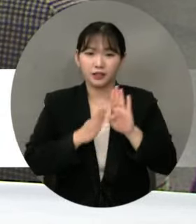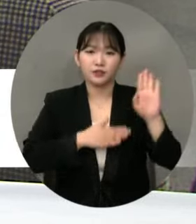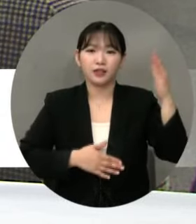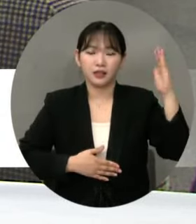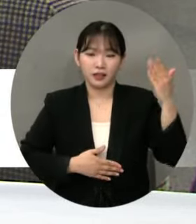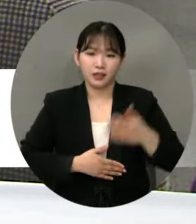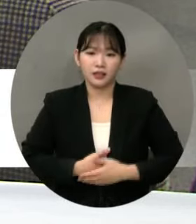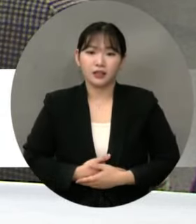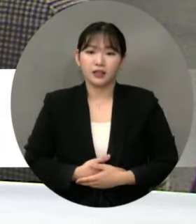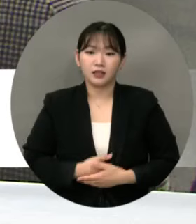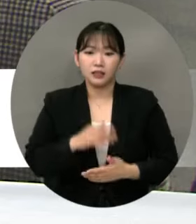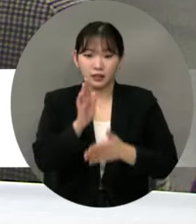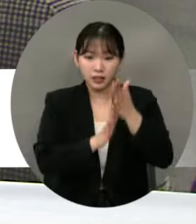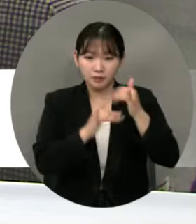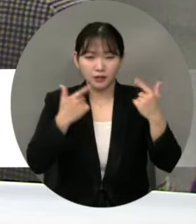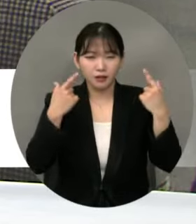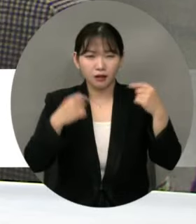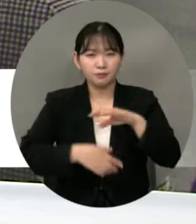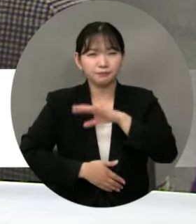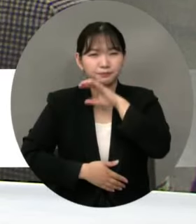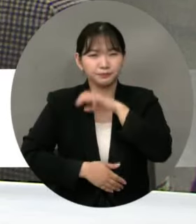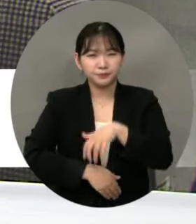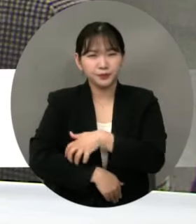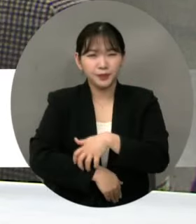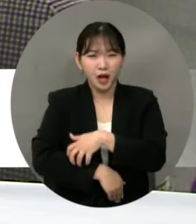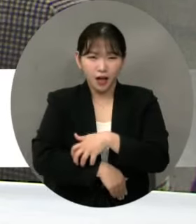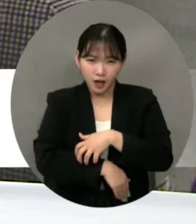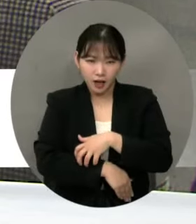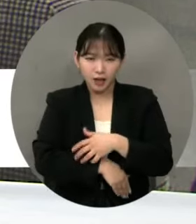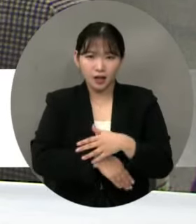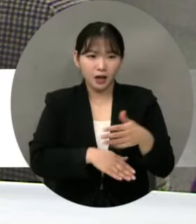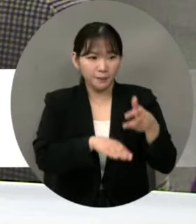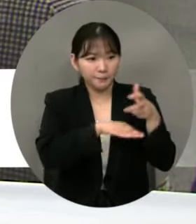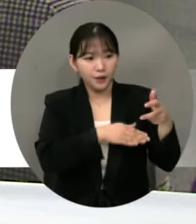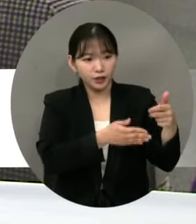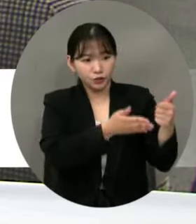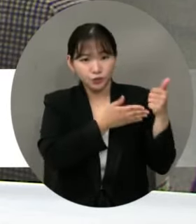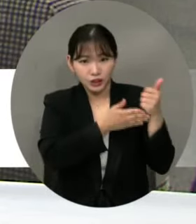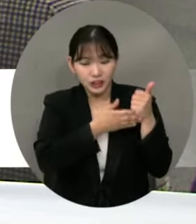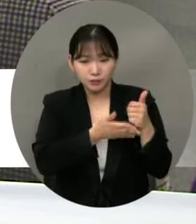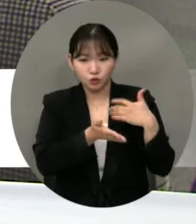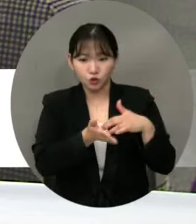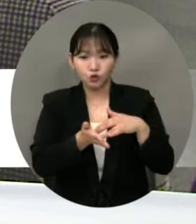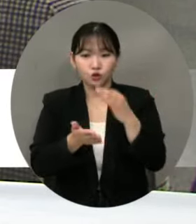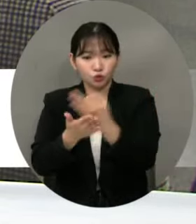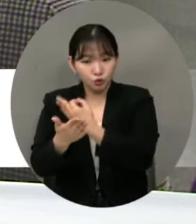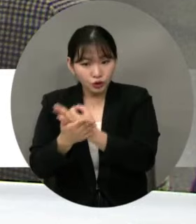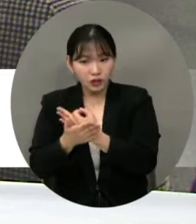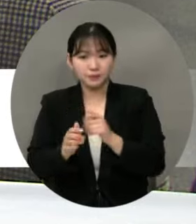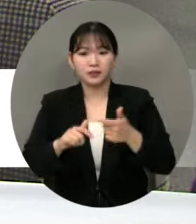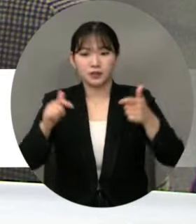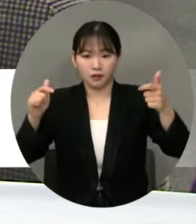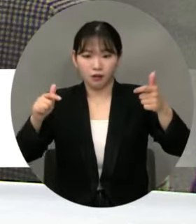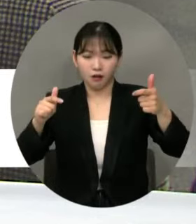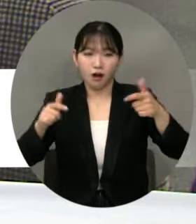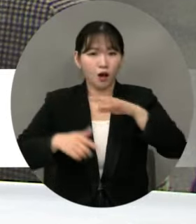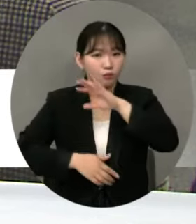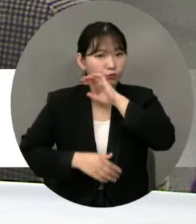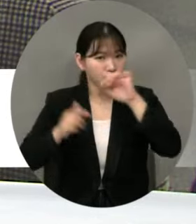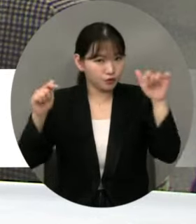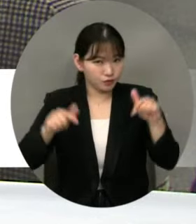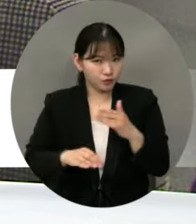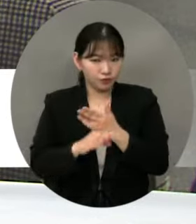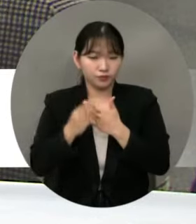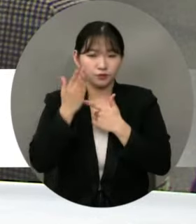있습니다. 시민들은 여전히 불편을 호소하고 있지만 버스 탑승률과 운송 수익금은 증가하고 민원은 줄어들고